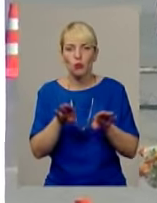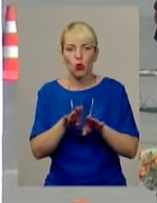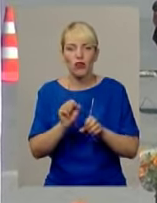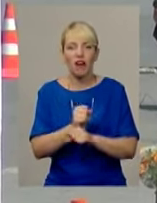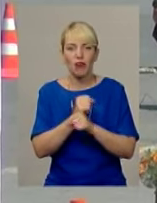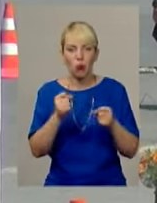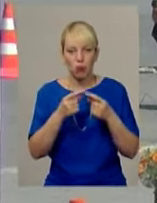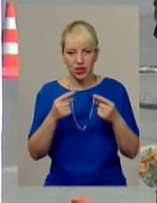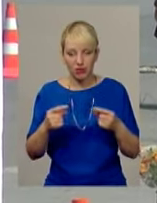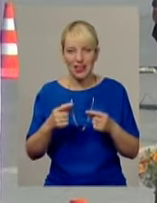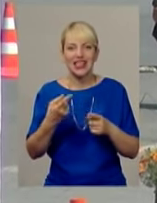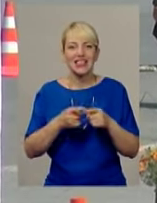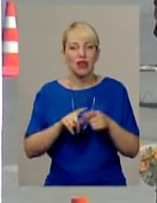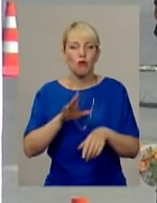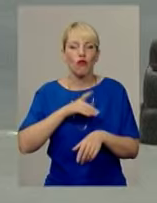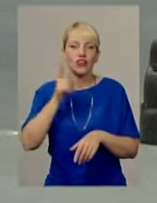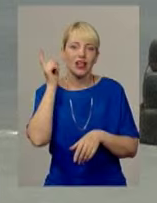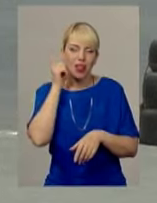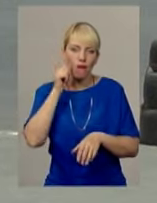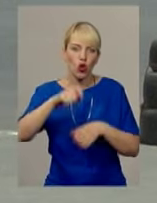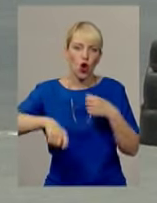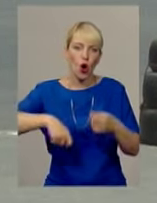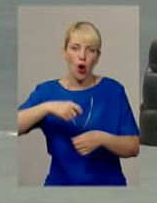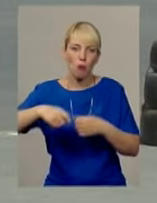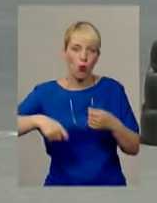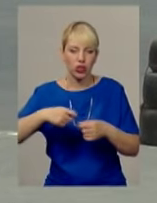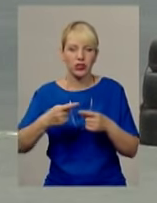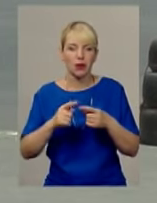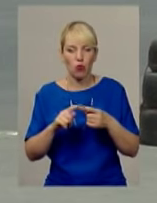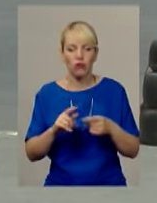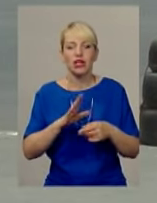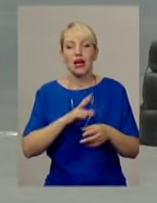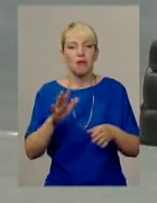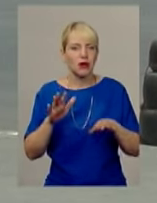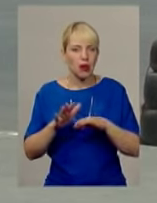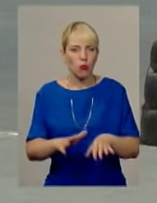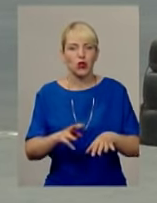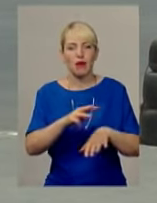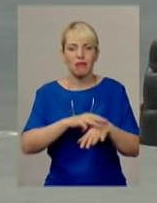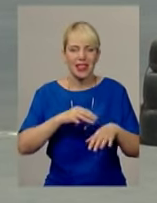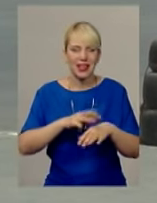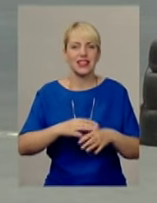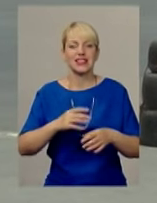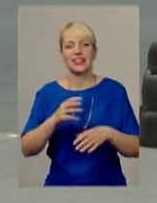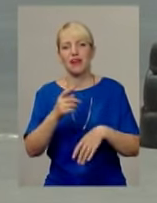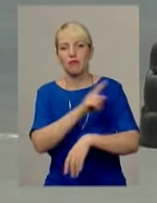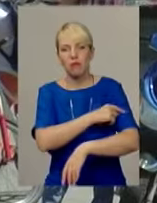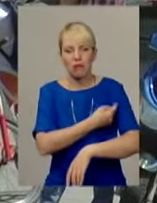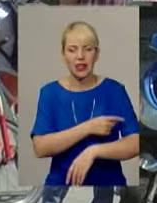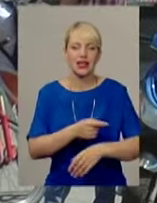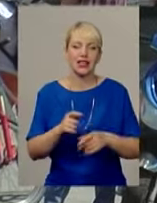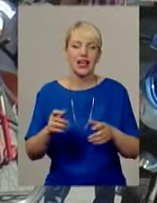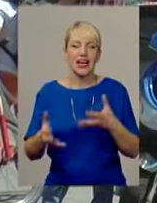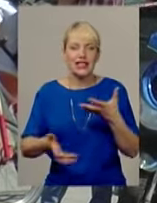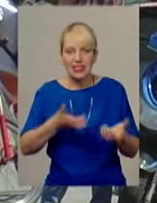нього дуртами. На місце події одразу виїхали працівники міліції, прибули надзвичайники, аварійна газова служба, медики та сапери. За